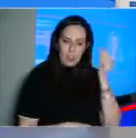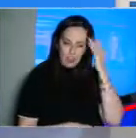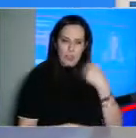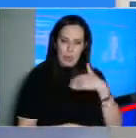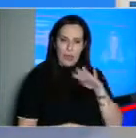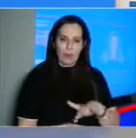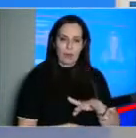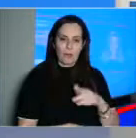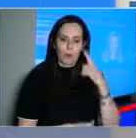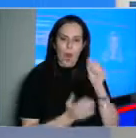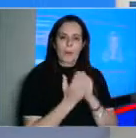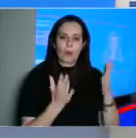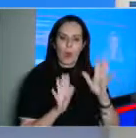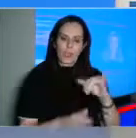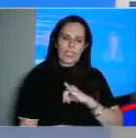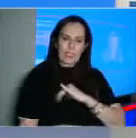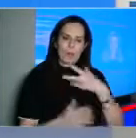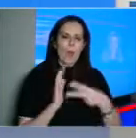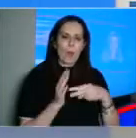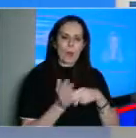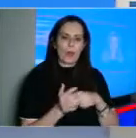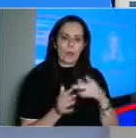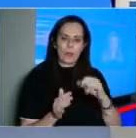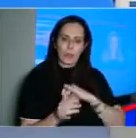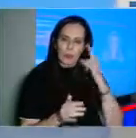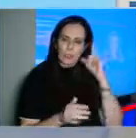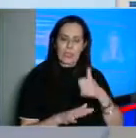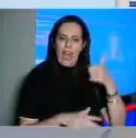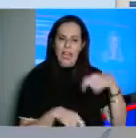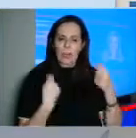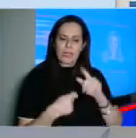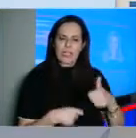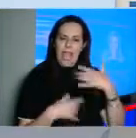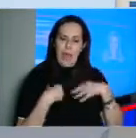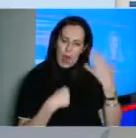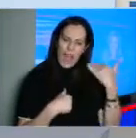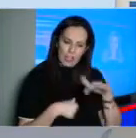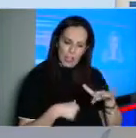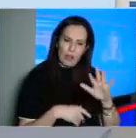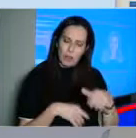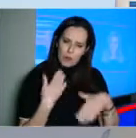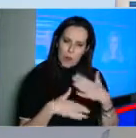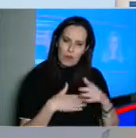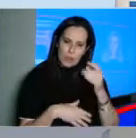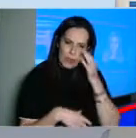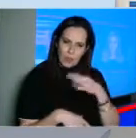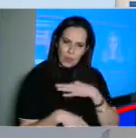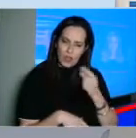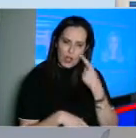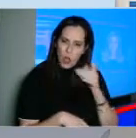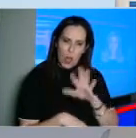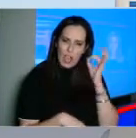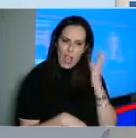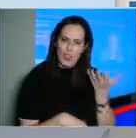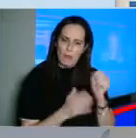ילדה, מדפדפת בעיתון, מאוד התעניינתי בפוליטיקה, עניין אותי לדעת מי זה שר החינוך, מי זה שר הבריאות. ובאיזשהו שלב שמתי לב שאני לא רואה